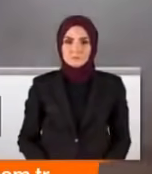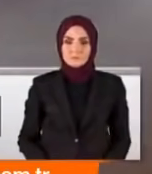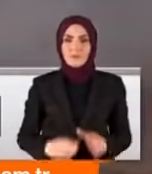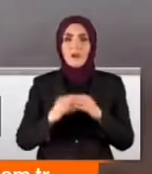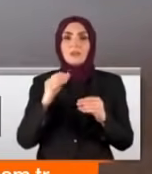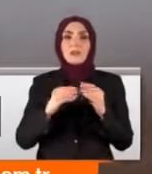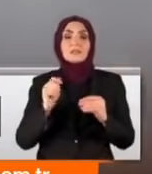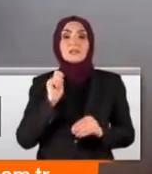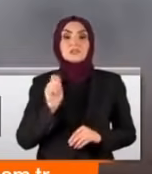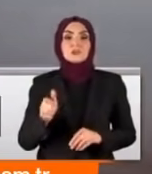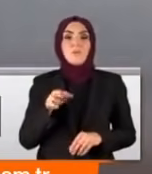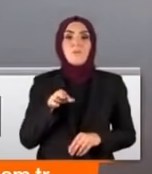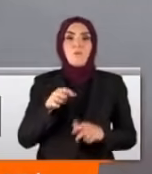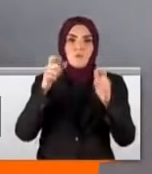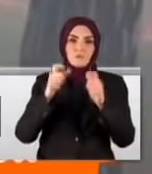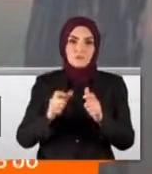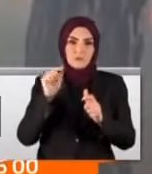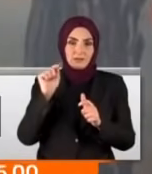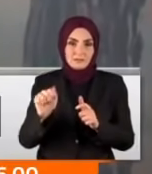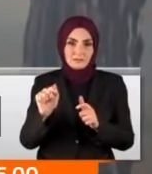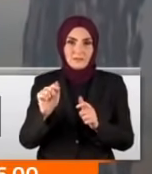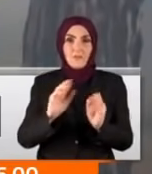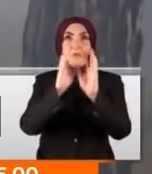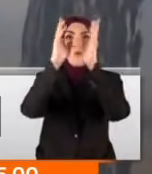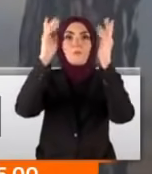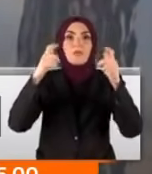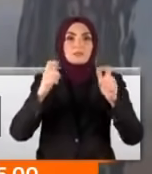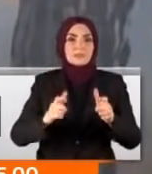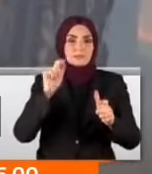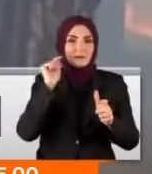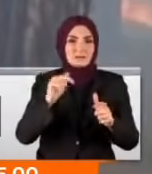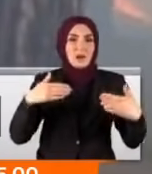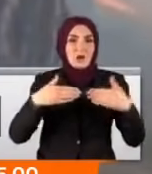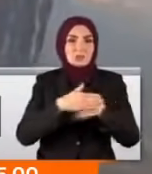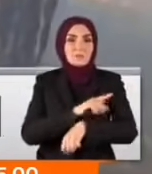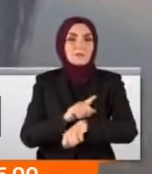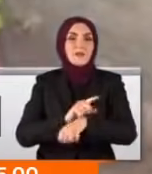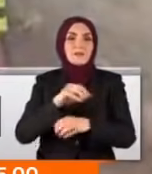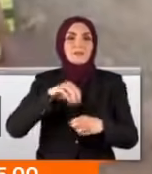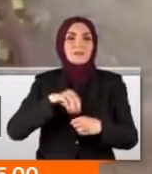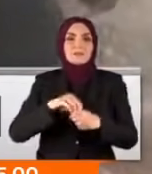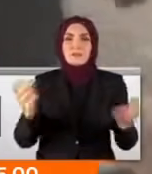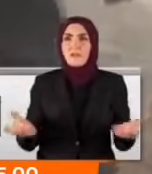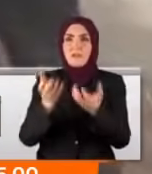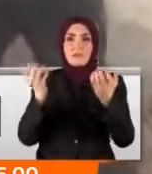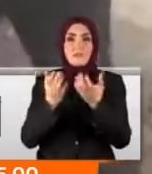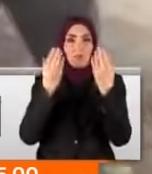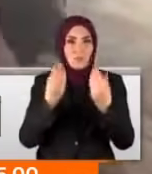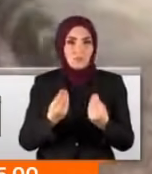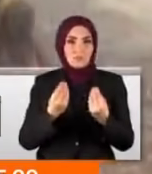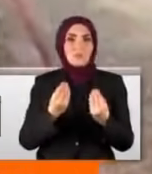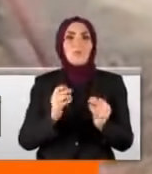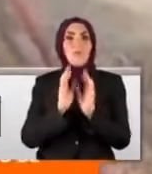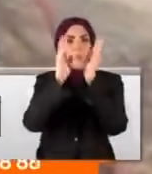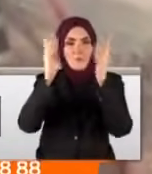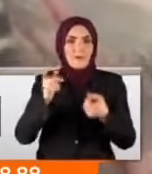Adana Pozantı'da Gökbez Mahallesi'ndeki ormanlık alandan akşam saatlerinde alevler yükseldi. Orman ve itfaiye ekipleri